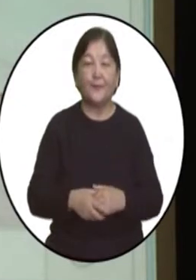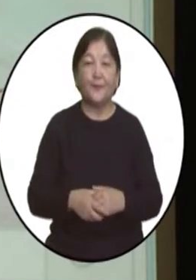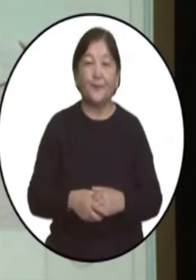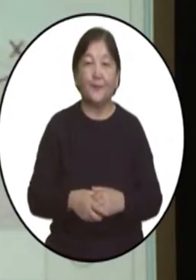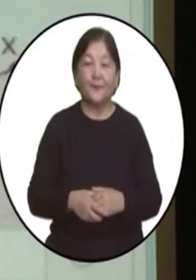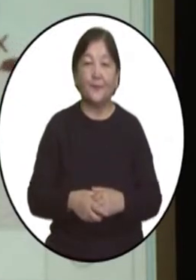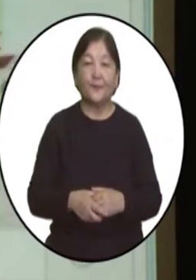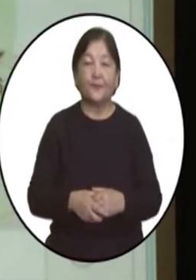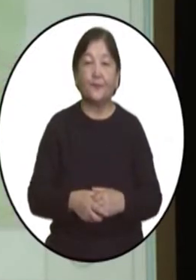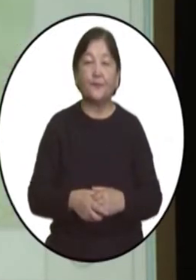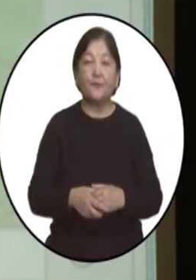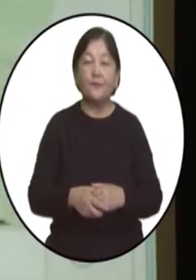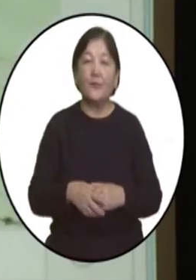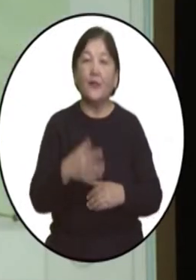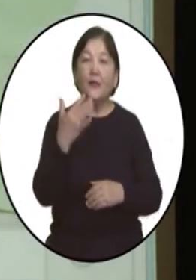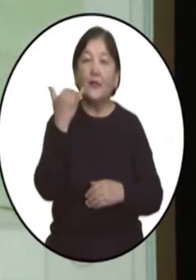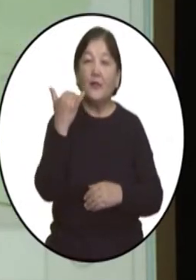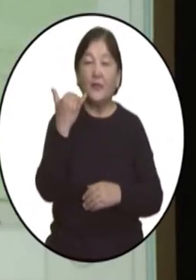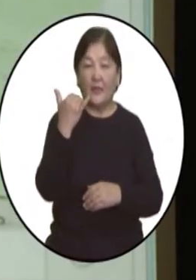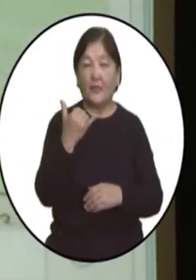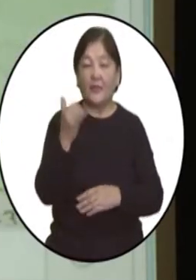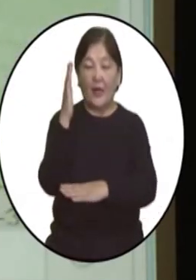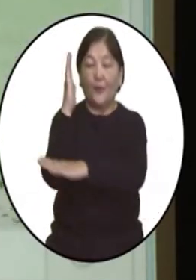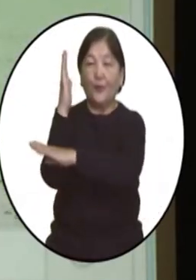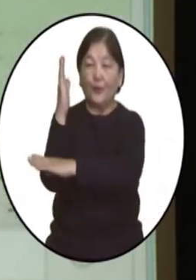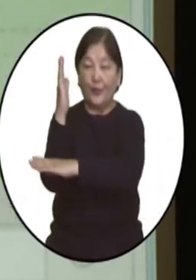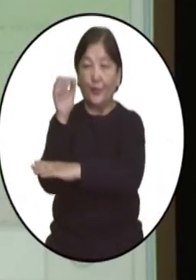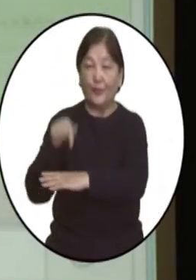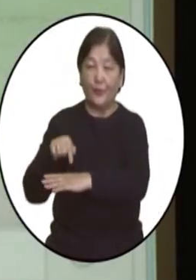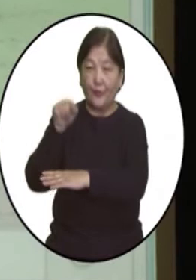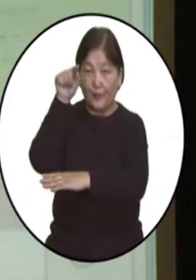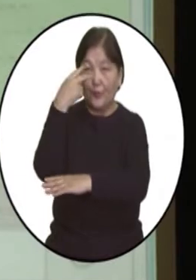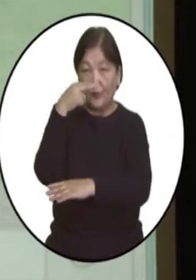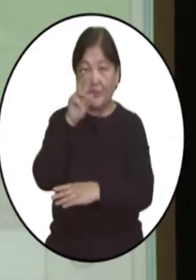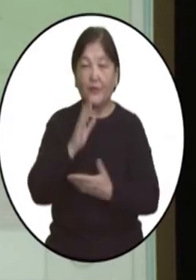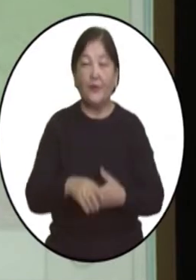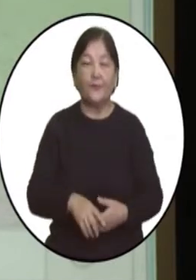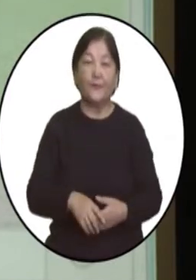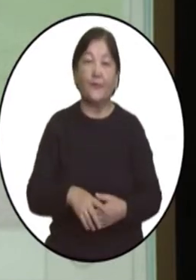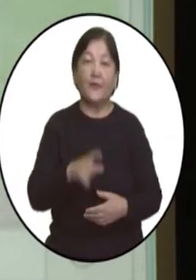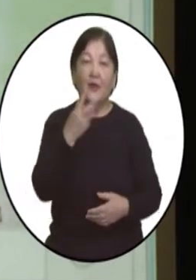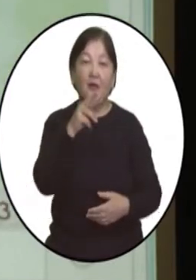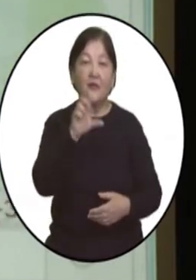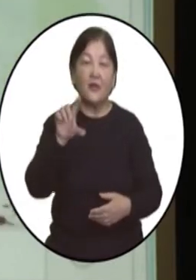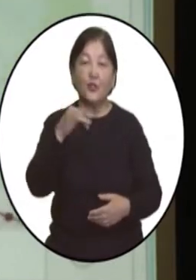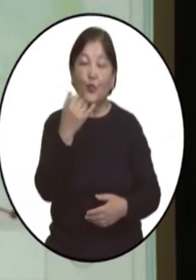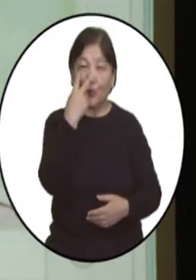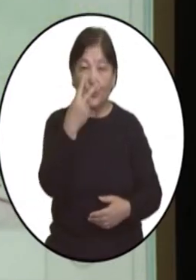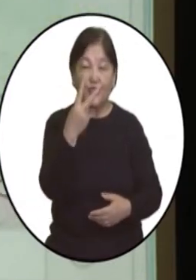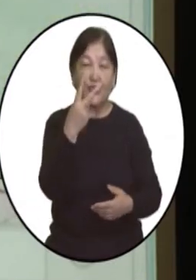Y тэнхлэгийн дагуу хөдөлгөе. За Эндээс юу ажиллаж болох вэ гэхээр